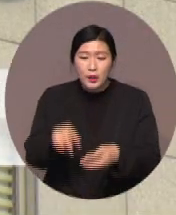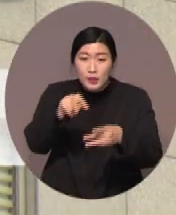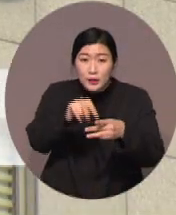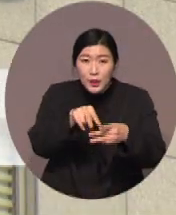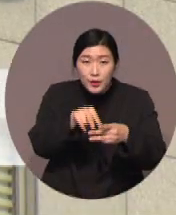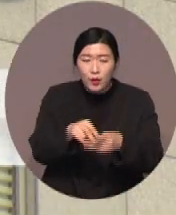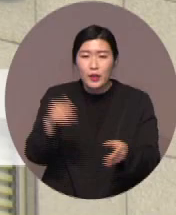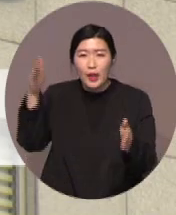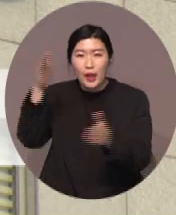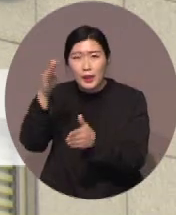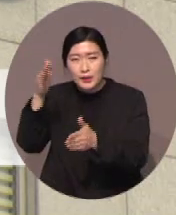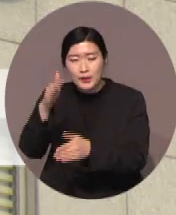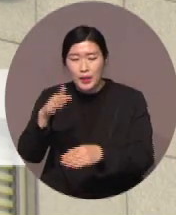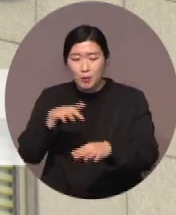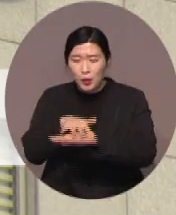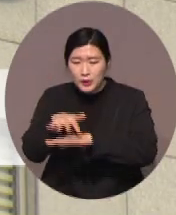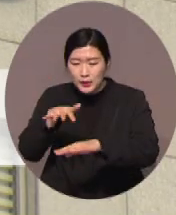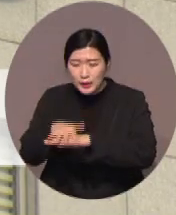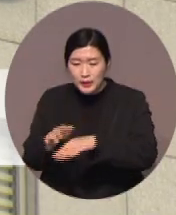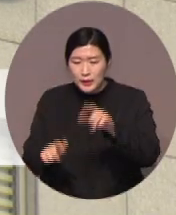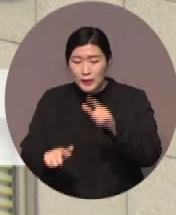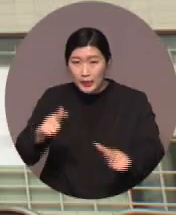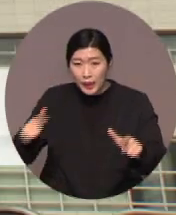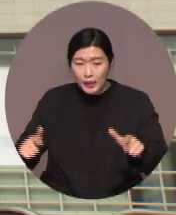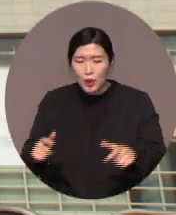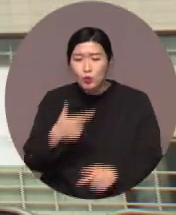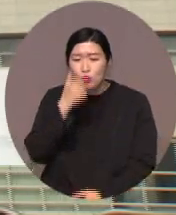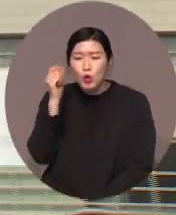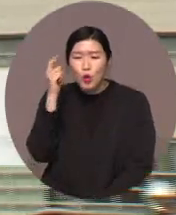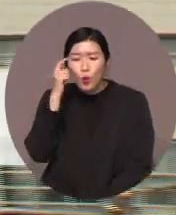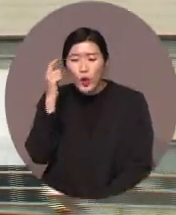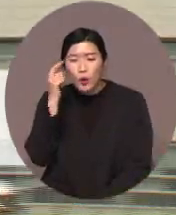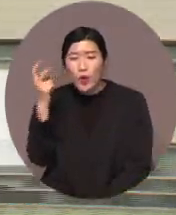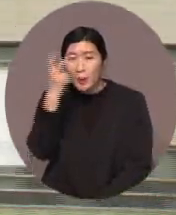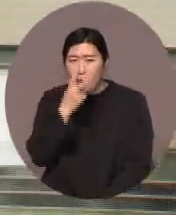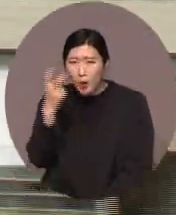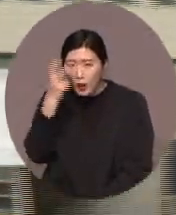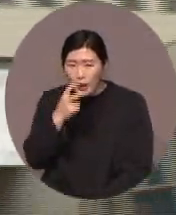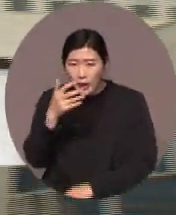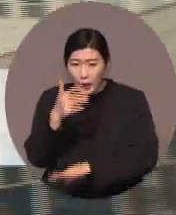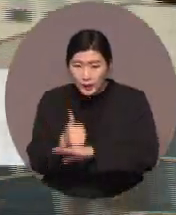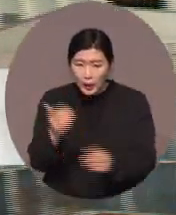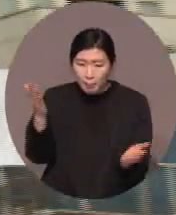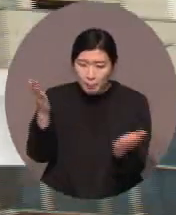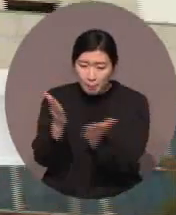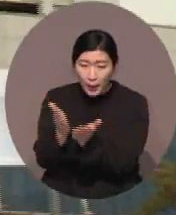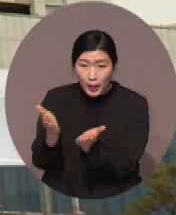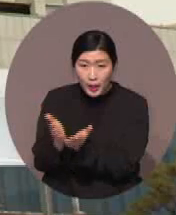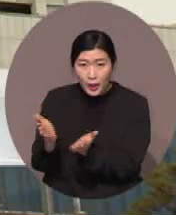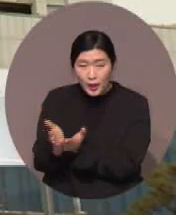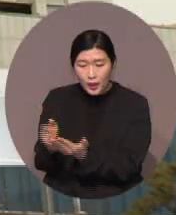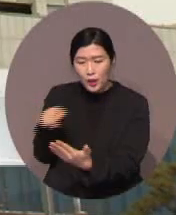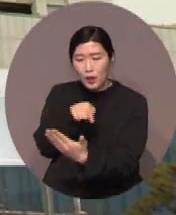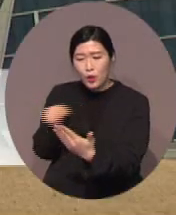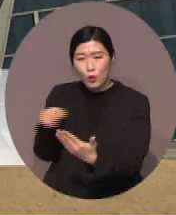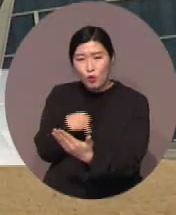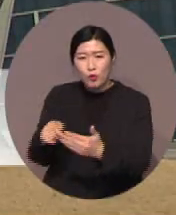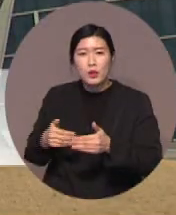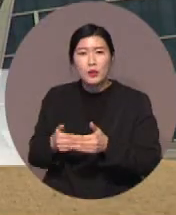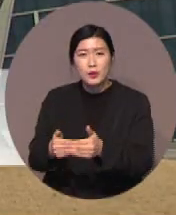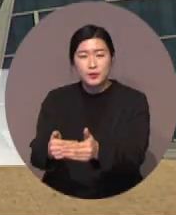센터에서는 학생을 유형별로 진단해 학력 부진의 원인을 찾아 맞춤형 교육을 하는 온 채움 기초 학력